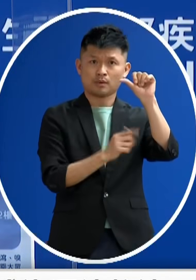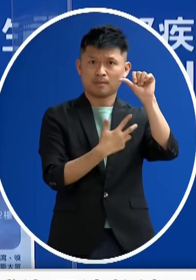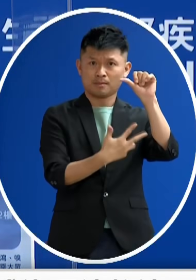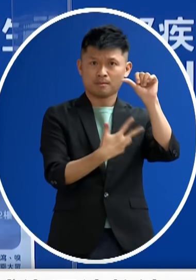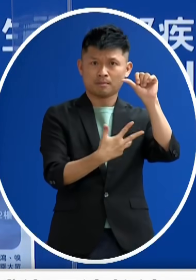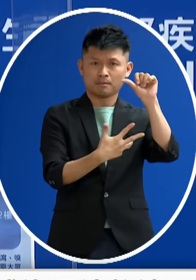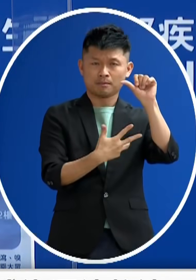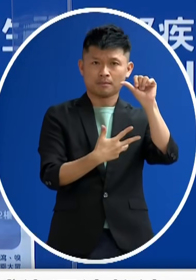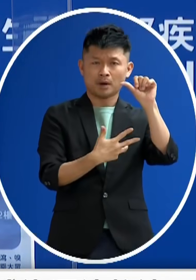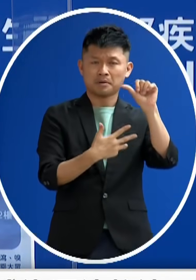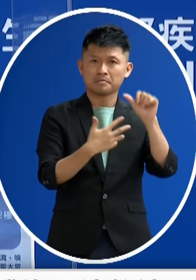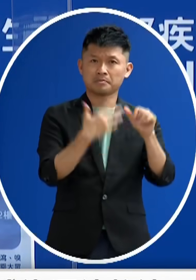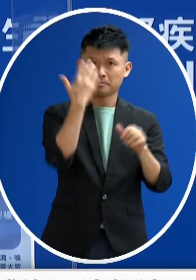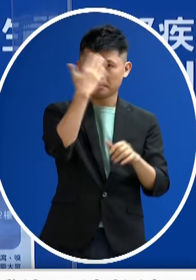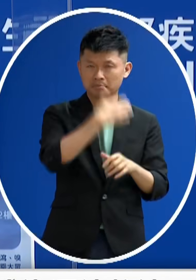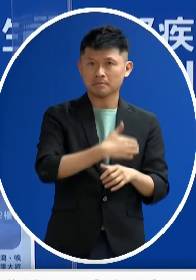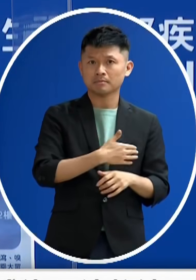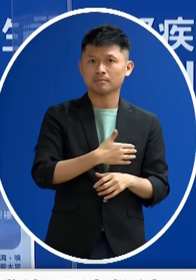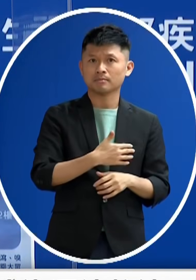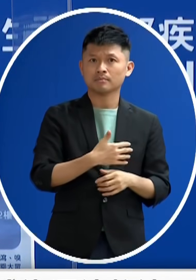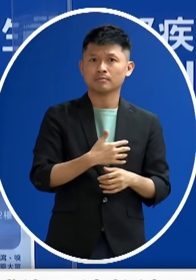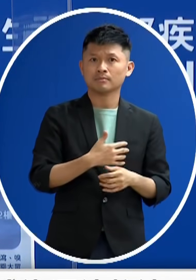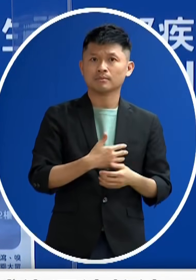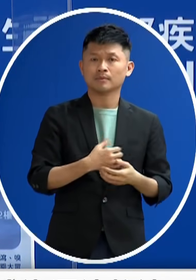不适的情况，那按